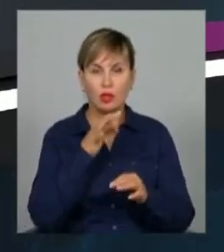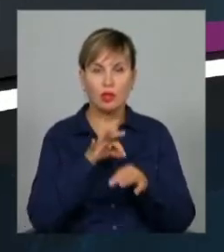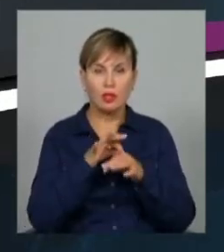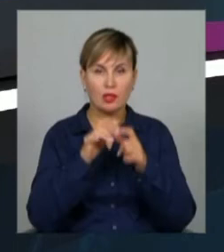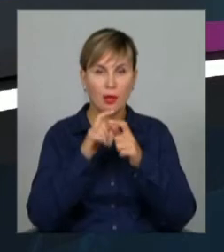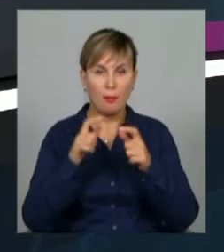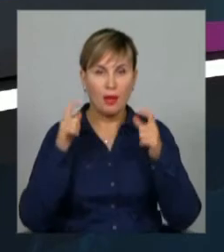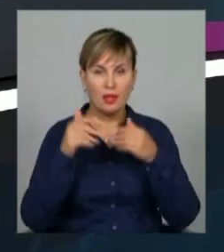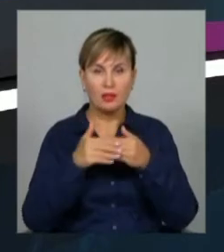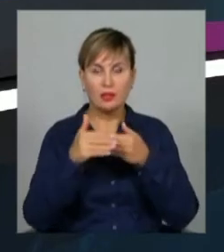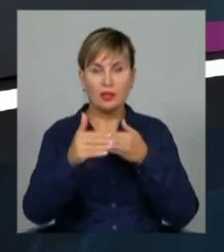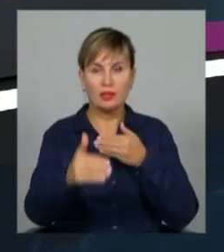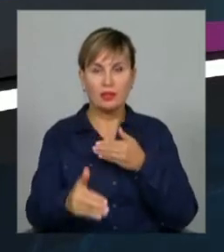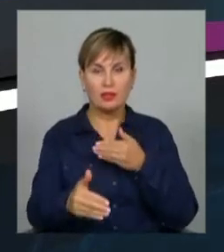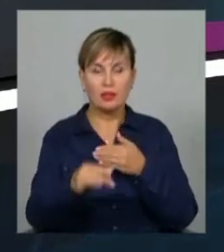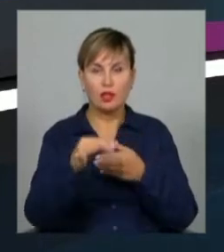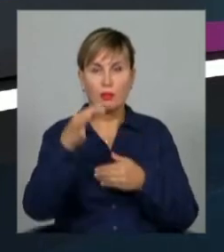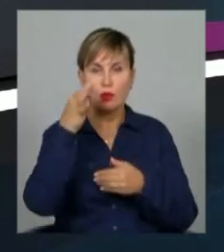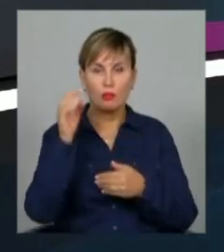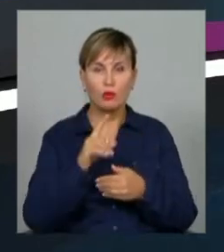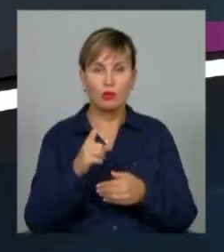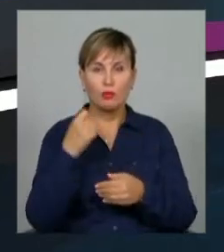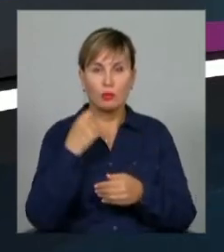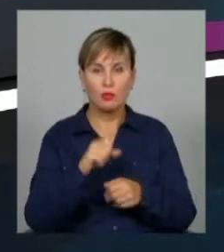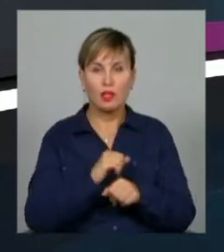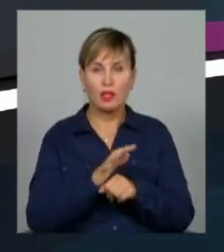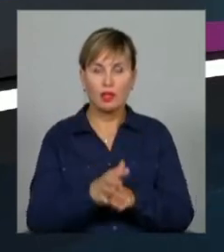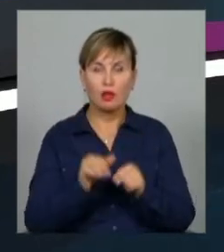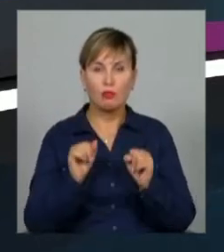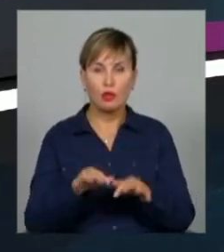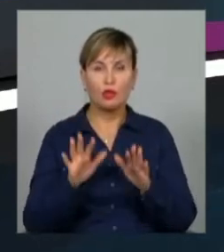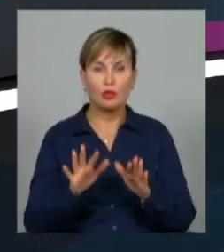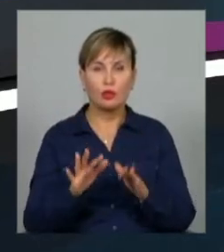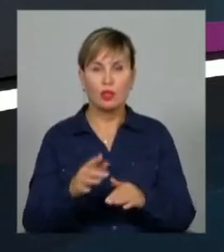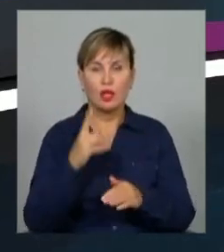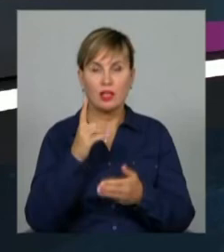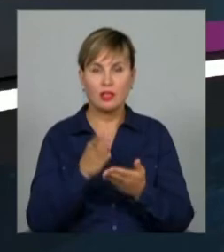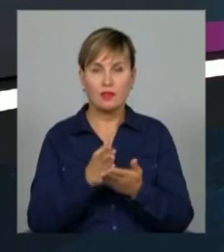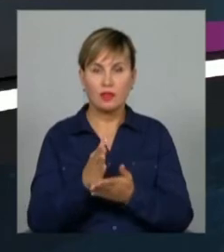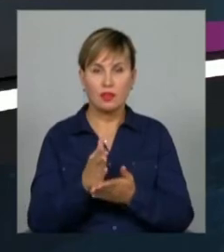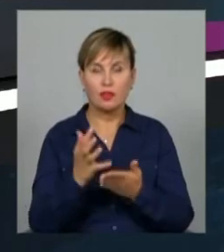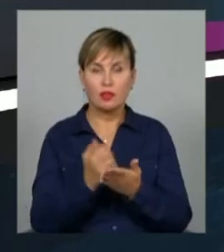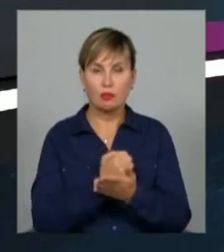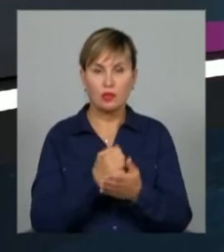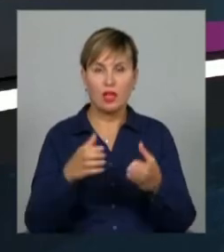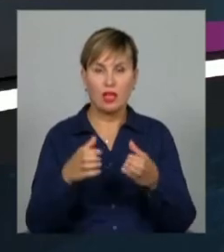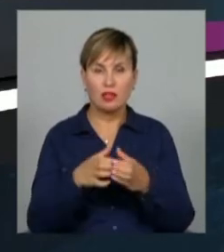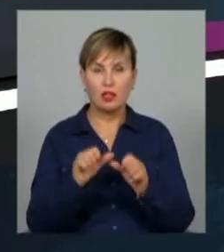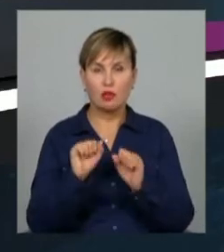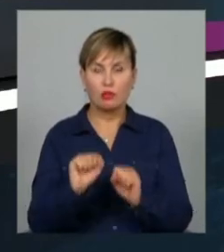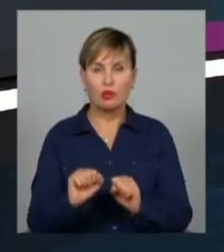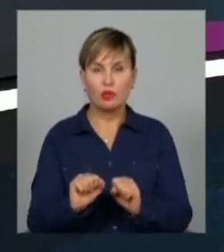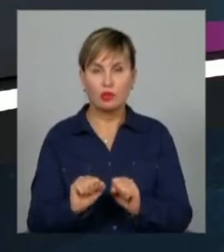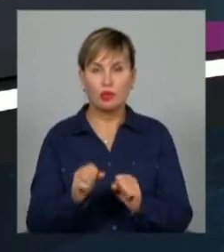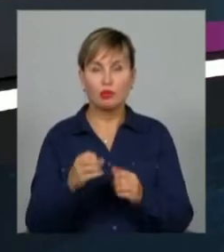маски, соблюдайте социальную дистанцию и помните, что победить коронавирус можно только одним способом, добившись коллективного